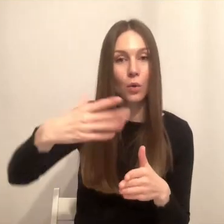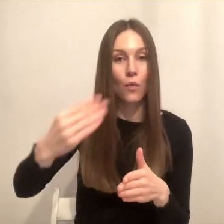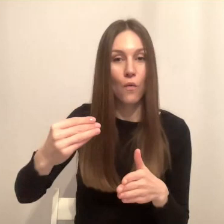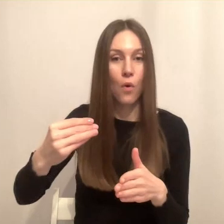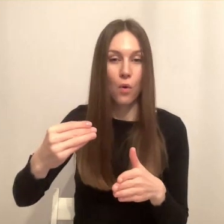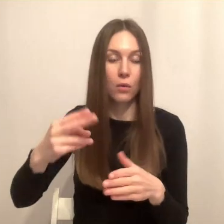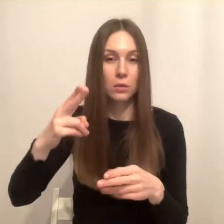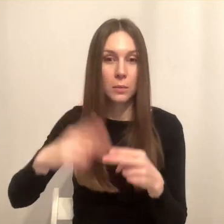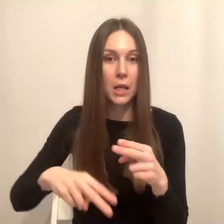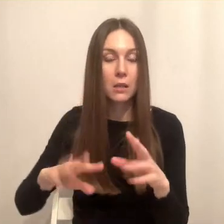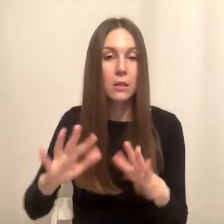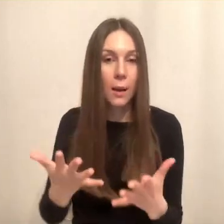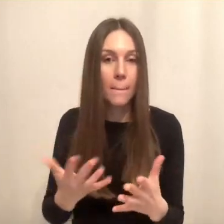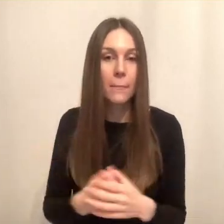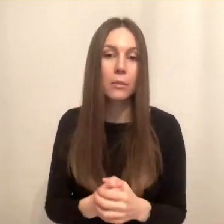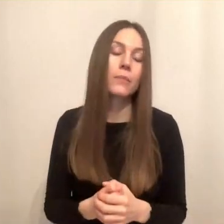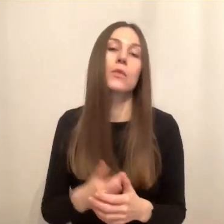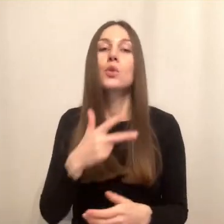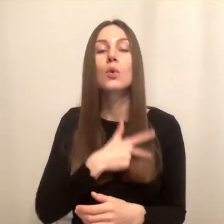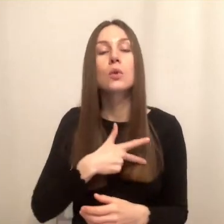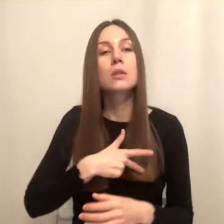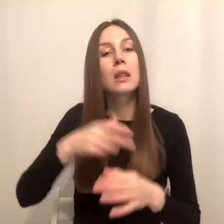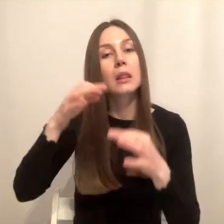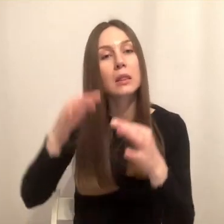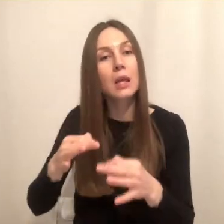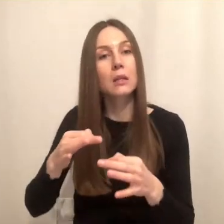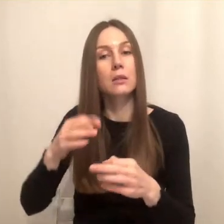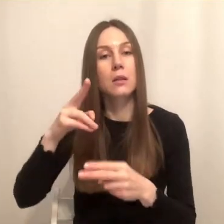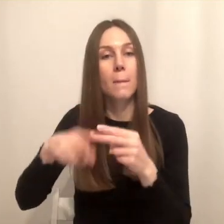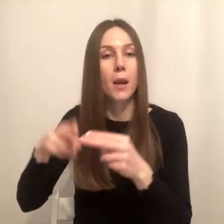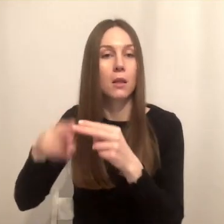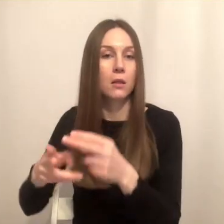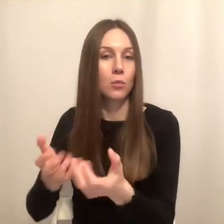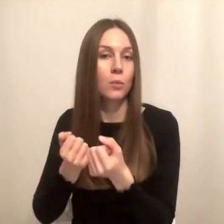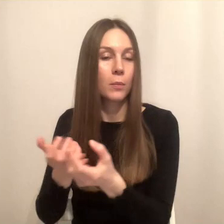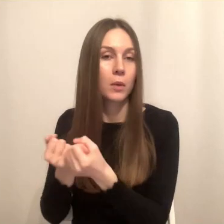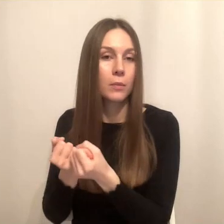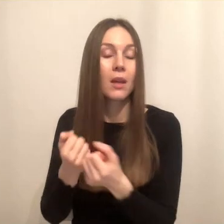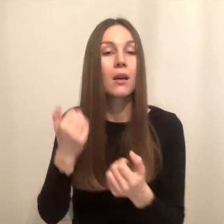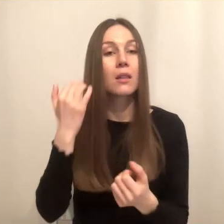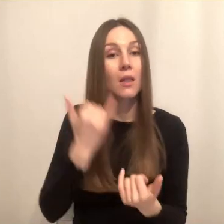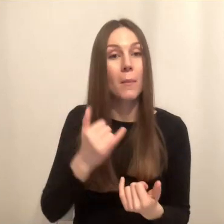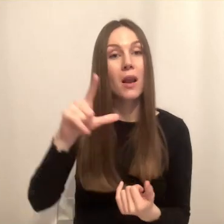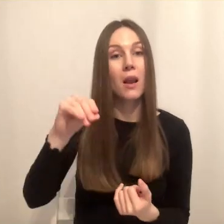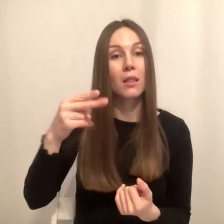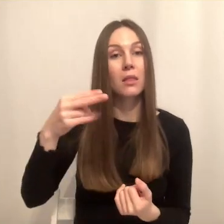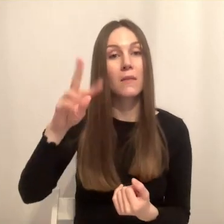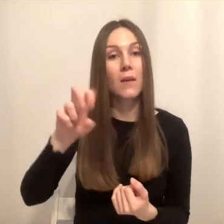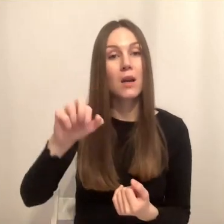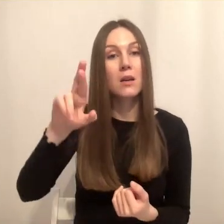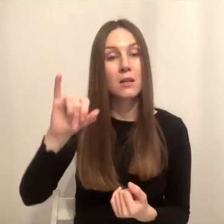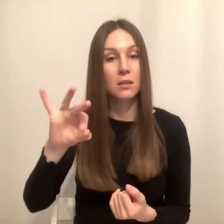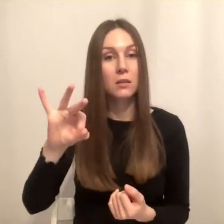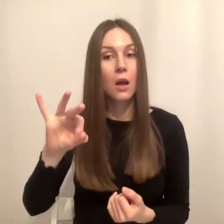Imčiausi socialiai teisingų sprendimų. Manau, kad dabar Lentvario gyventojai turi mokėti didesnį